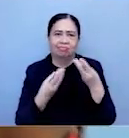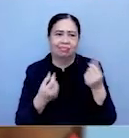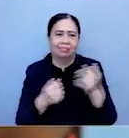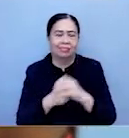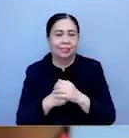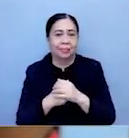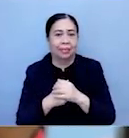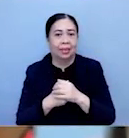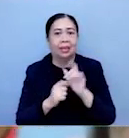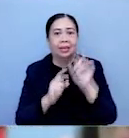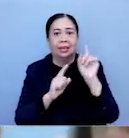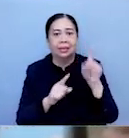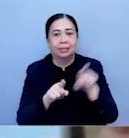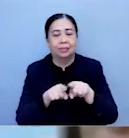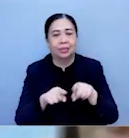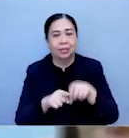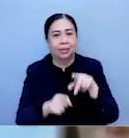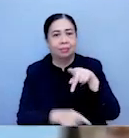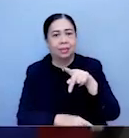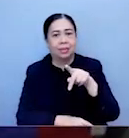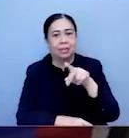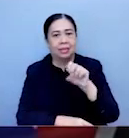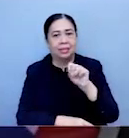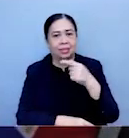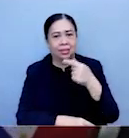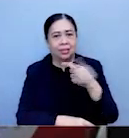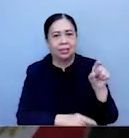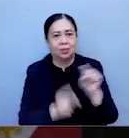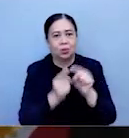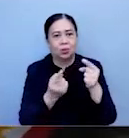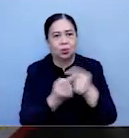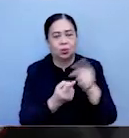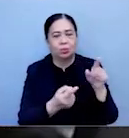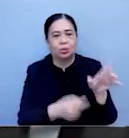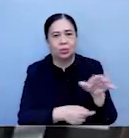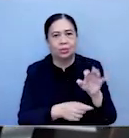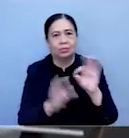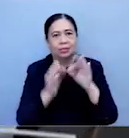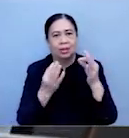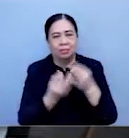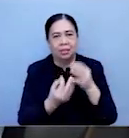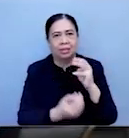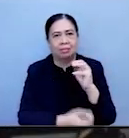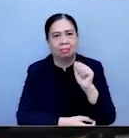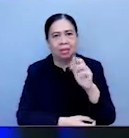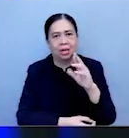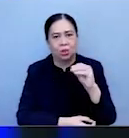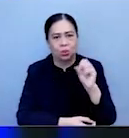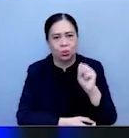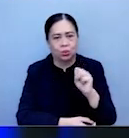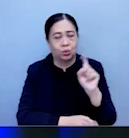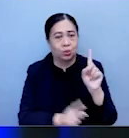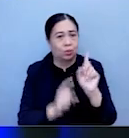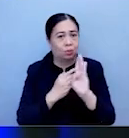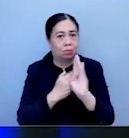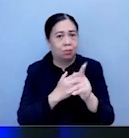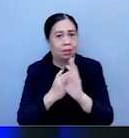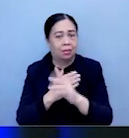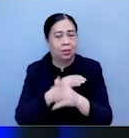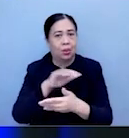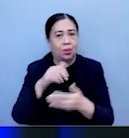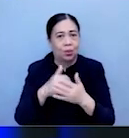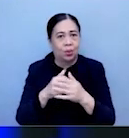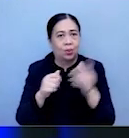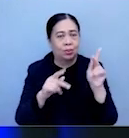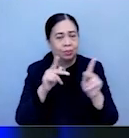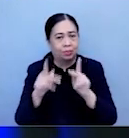kanina sa Philcom ang dating PSG command ng pamilya Marcos. So you make sure that you go back to all of those